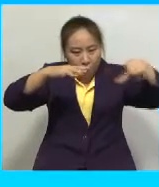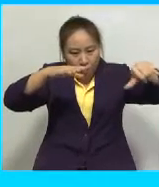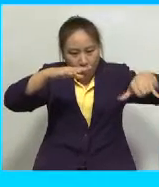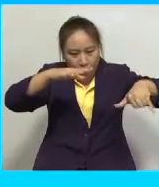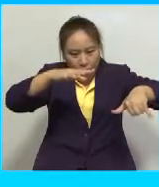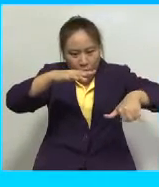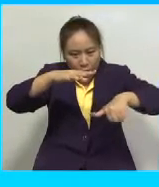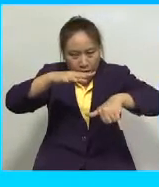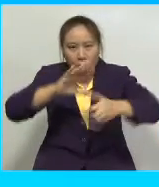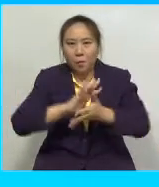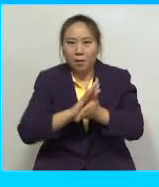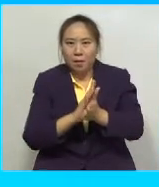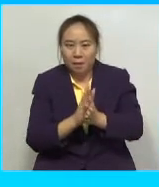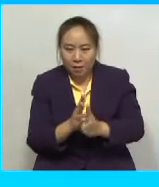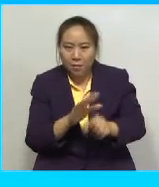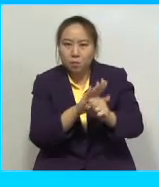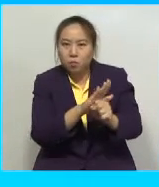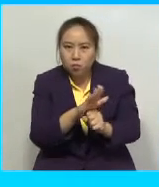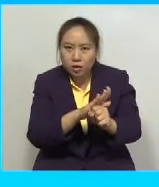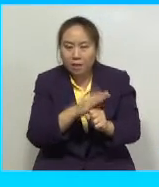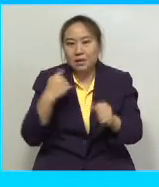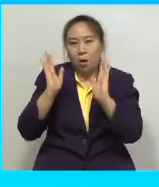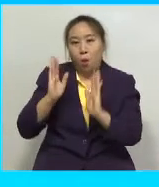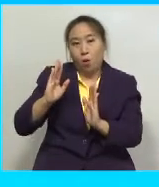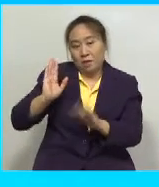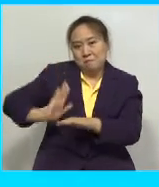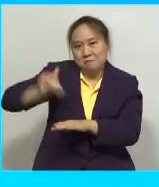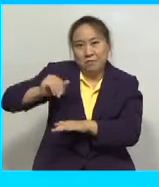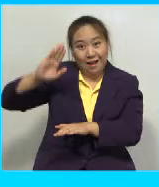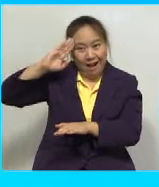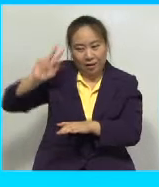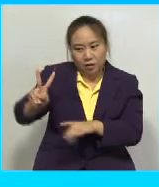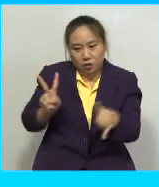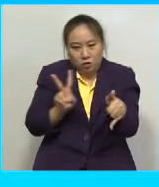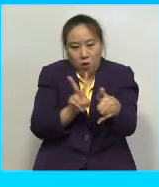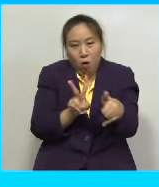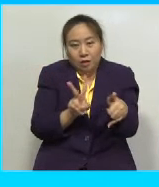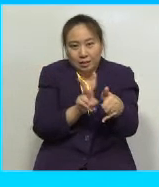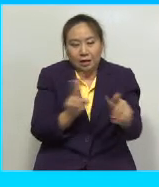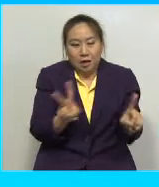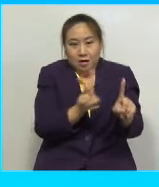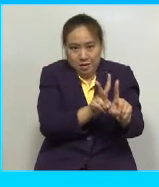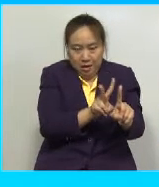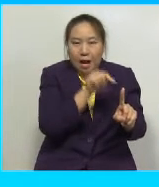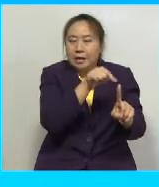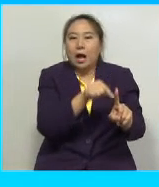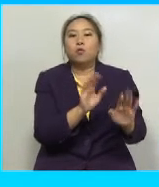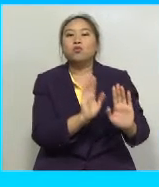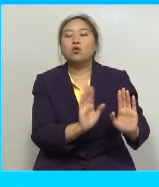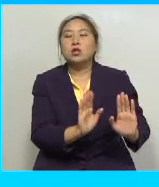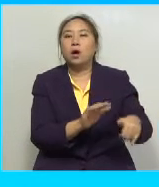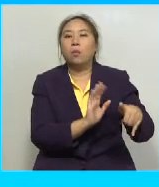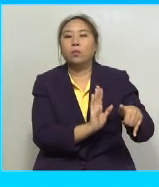มไม่ให้ลอยด้วยนะคะมีนักดำน้ำประกบ2ต่อ1ค่ะค่อยๆลำเลียงน้องๆไปนะคะน้องเนี่ยอยู่นิ่งๆจนถึงโถง3เลย